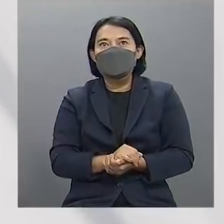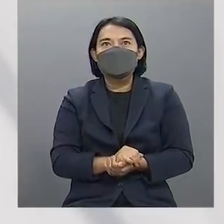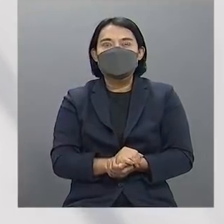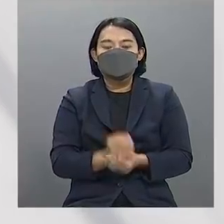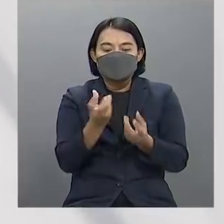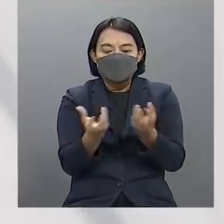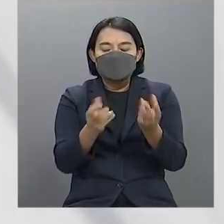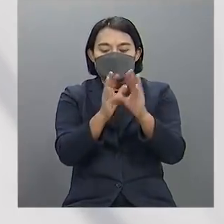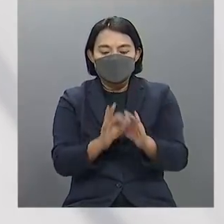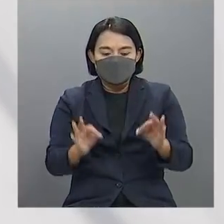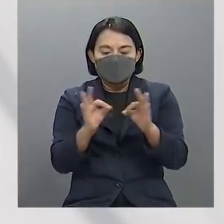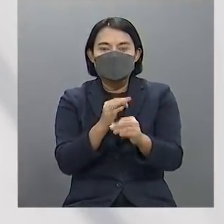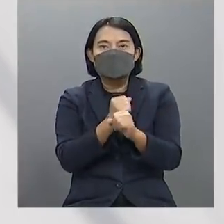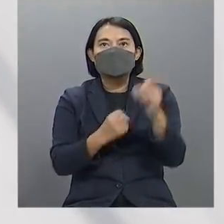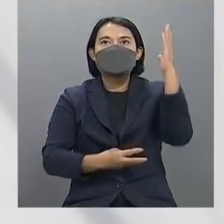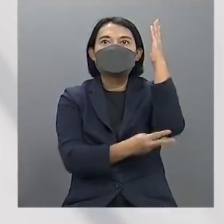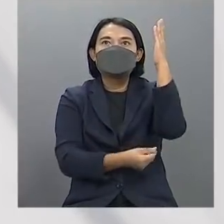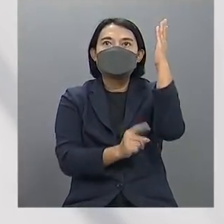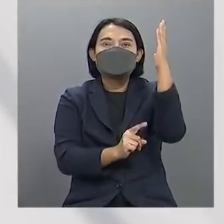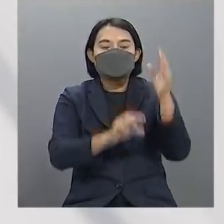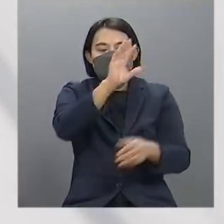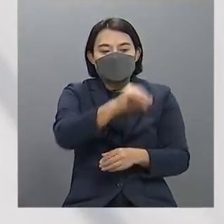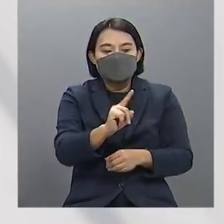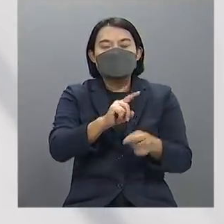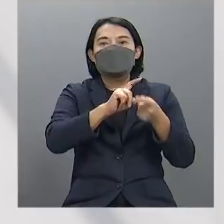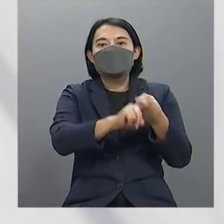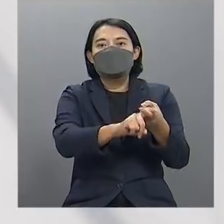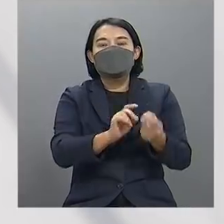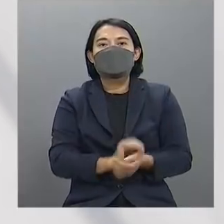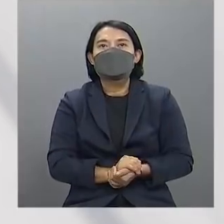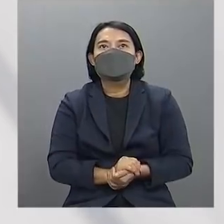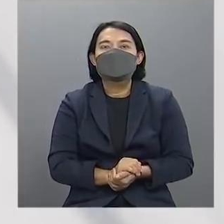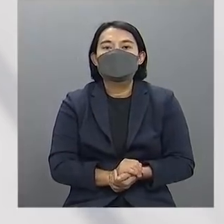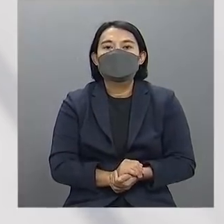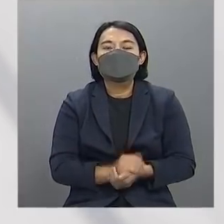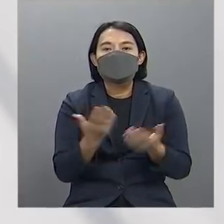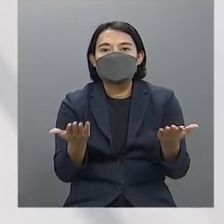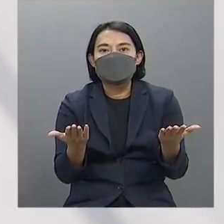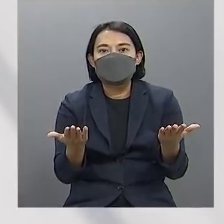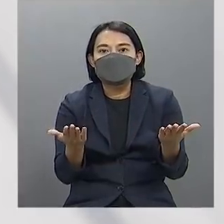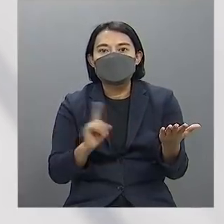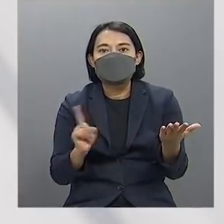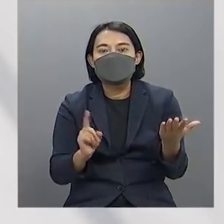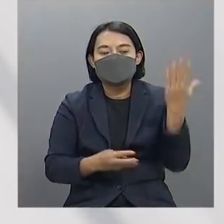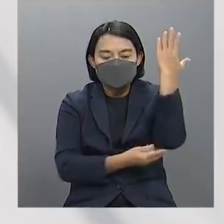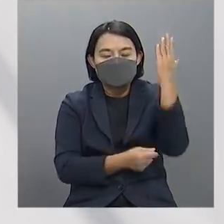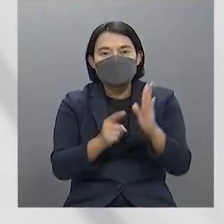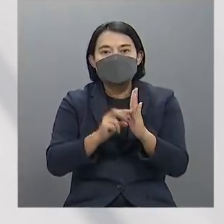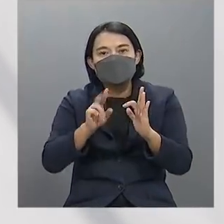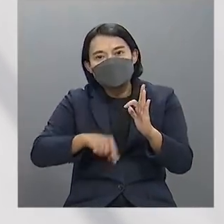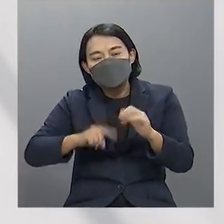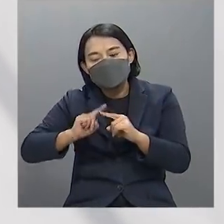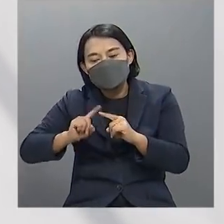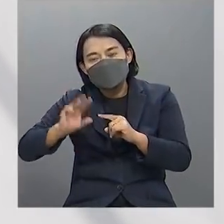ตปุ๋ยมาจากรัสเซียโดยเฉพาะสารอาหารสำหรับพืชอย่างพวกแร่โพแทสและฟอสเฟตพอมีสงคราม